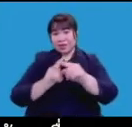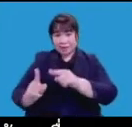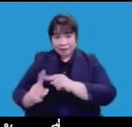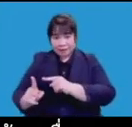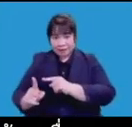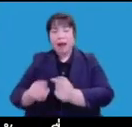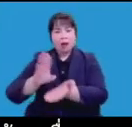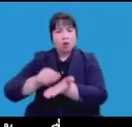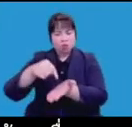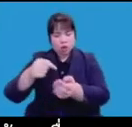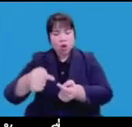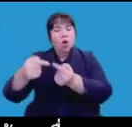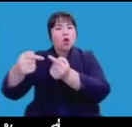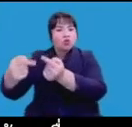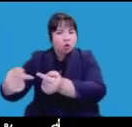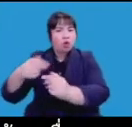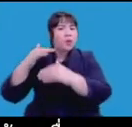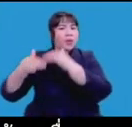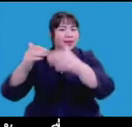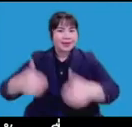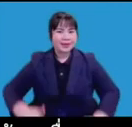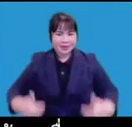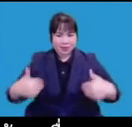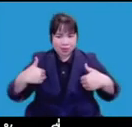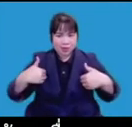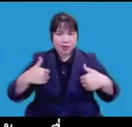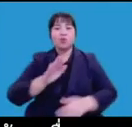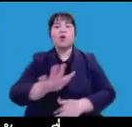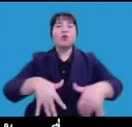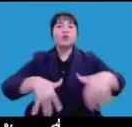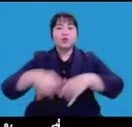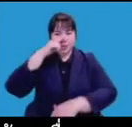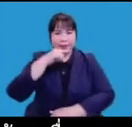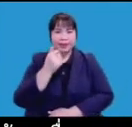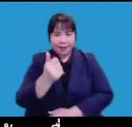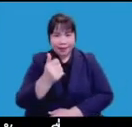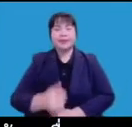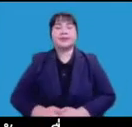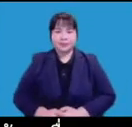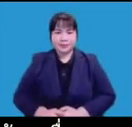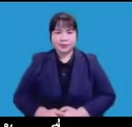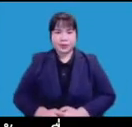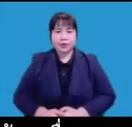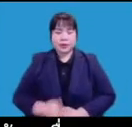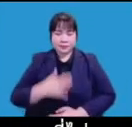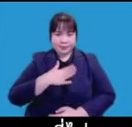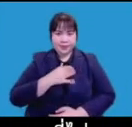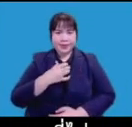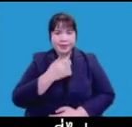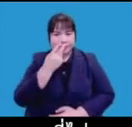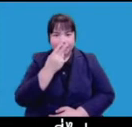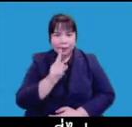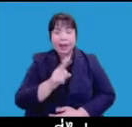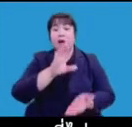นที่เนี่ยใช้ข้อมูลนี้ให้เกิดประโยชน์สูงสุดในการพัฒนาคุณภาพชีวิตของคนไทยทุกคนนะฮะแล้วก็สำคัญสุดคืออยากเห็นการใช้ข้อมูลเนี่ย